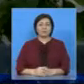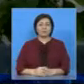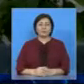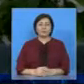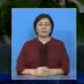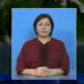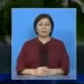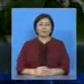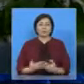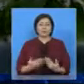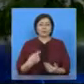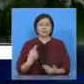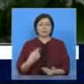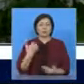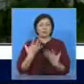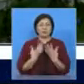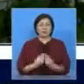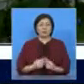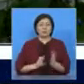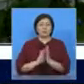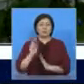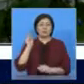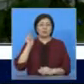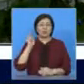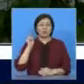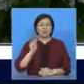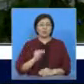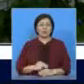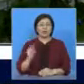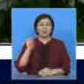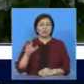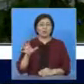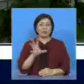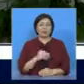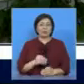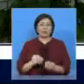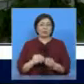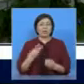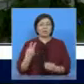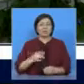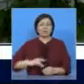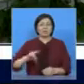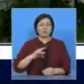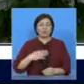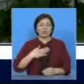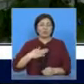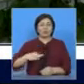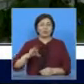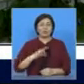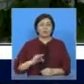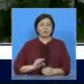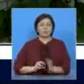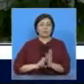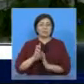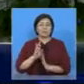сегодня первый день мы начали обучение обучение во всех 12 районах нашей области старт прошел